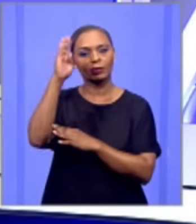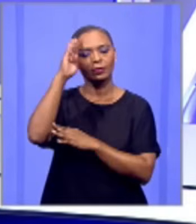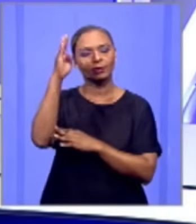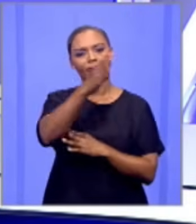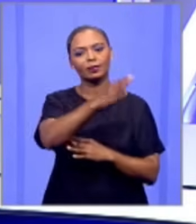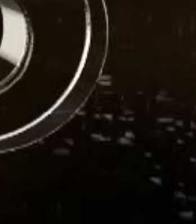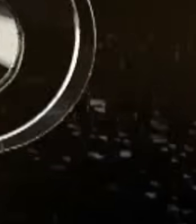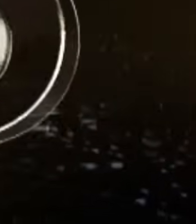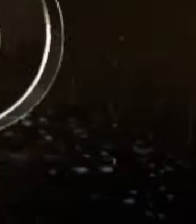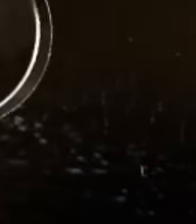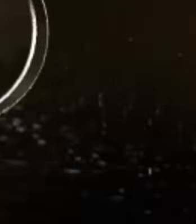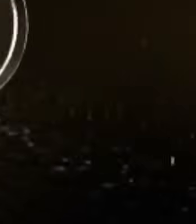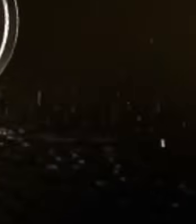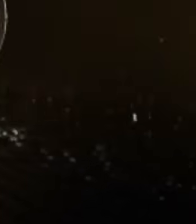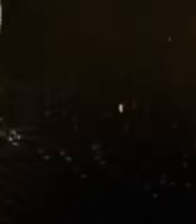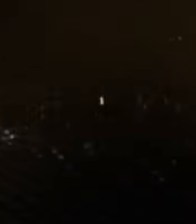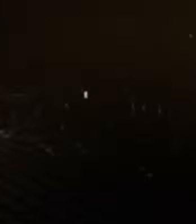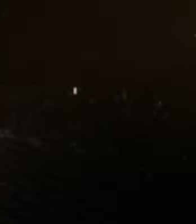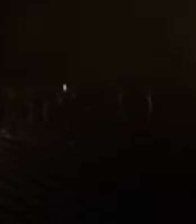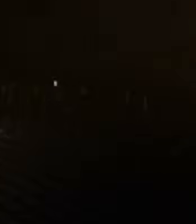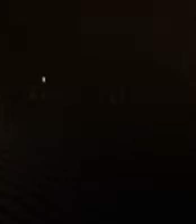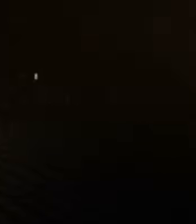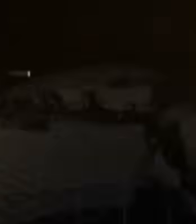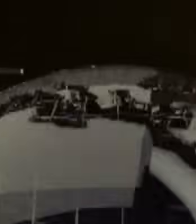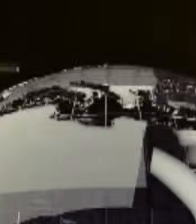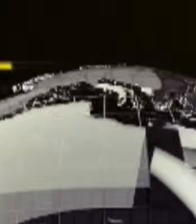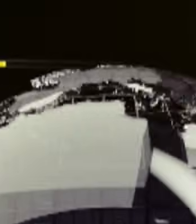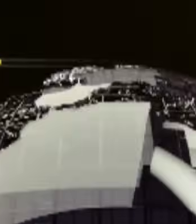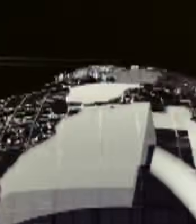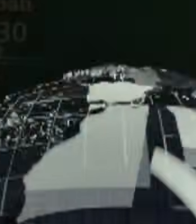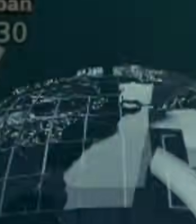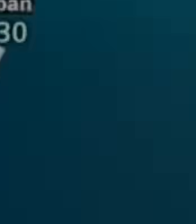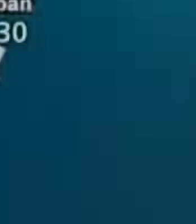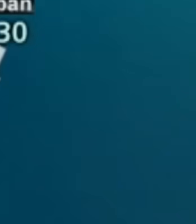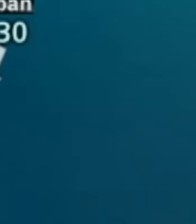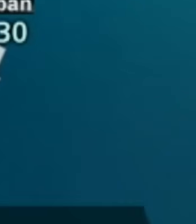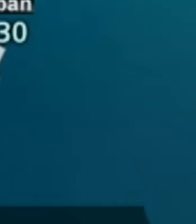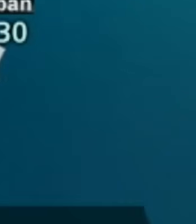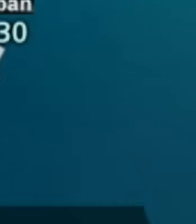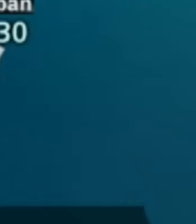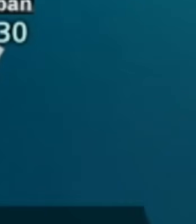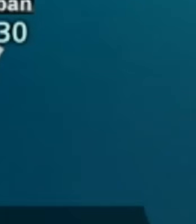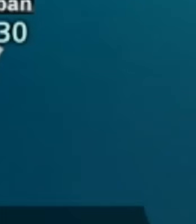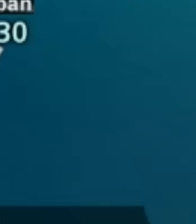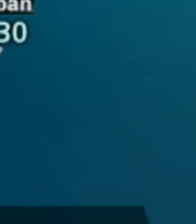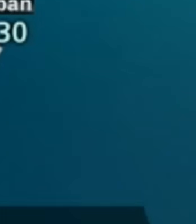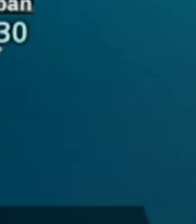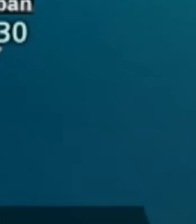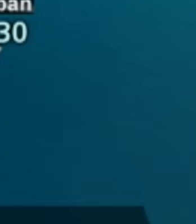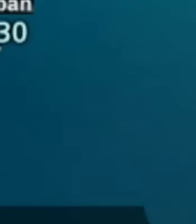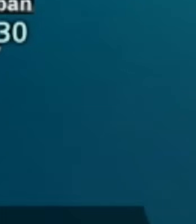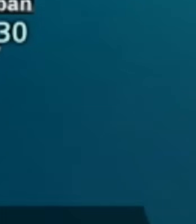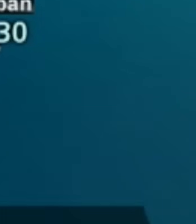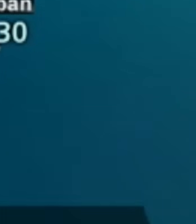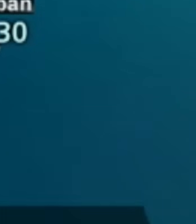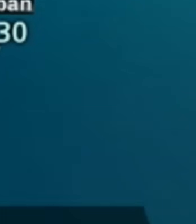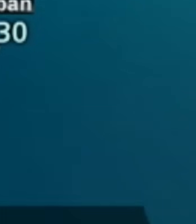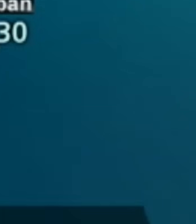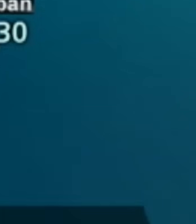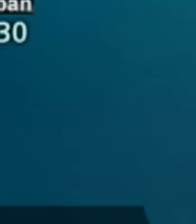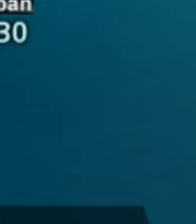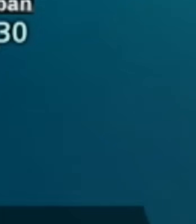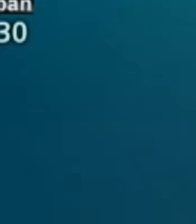Thobela. mogodi wa SABC ke go tamiša go tša boso bo šoma le khono re